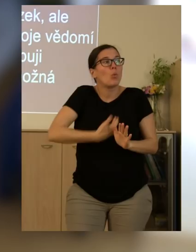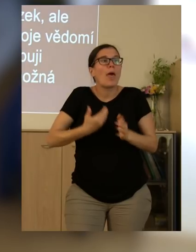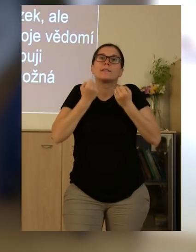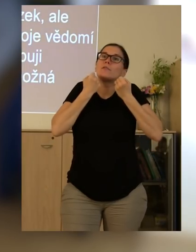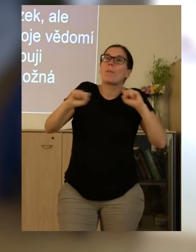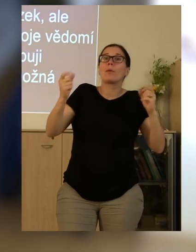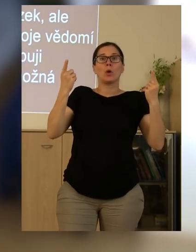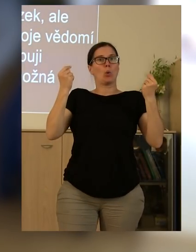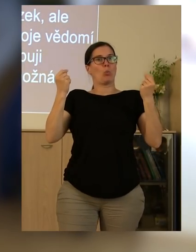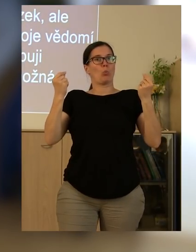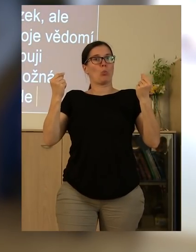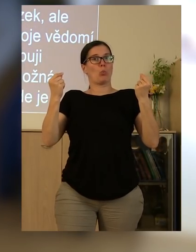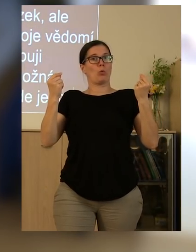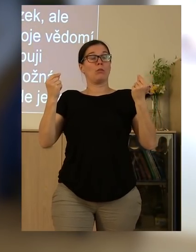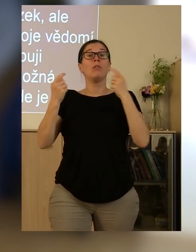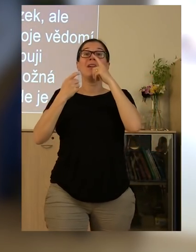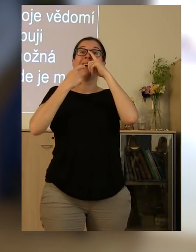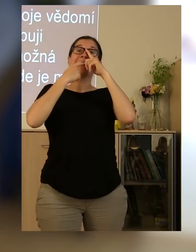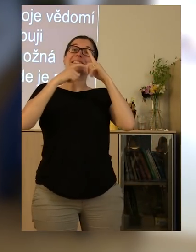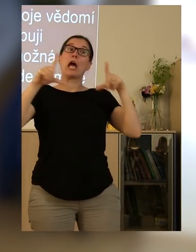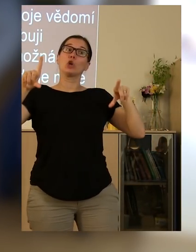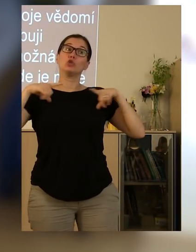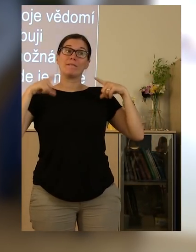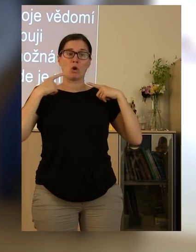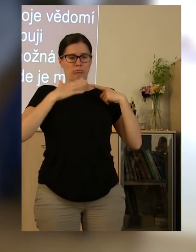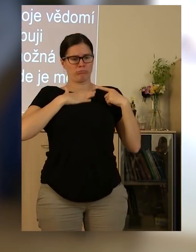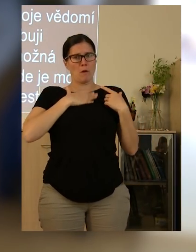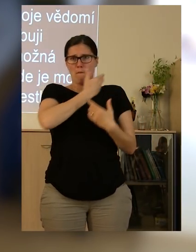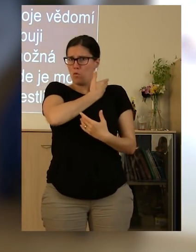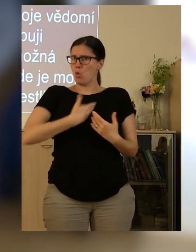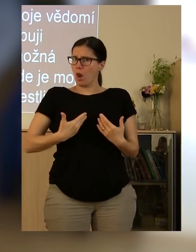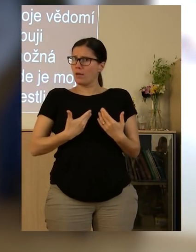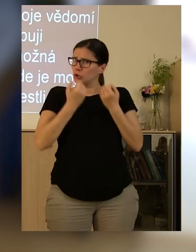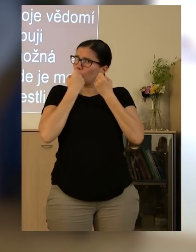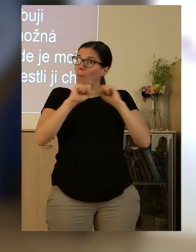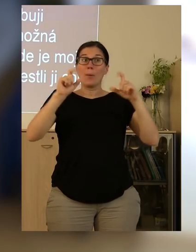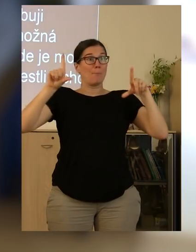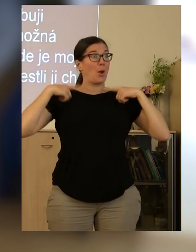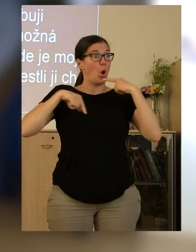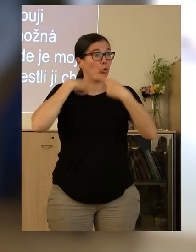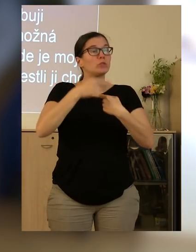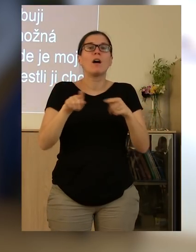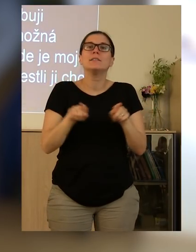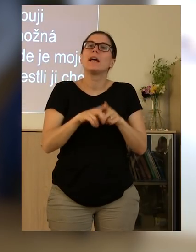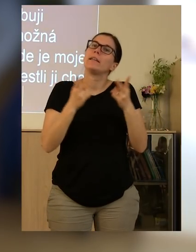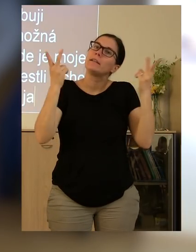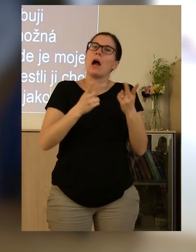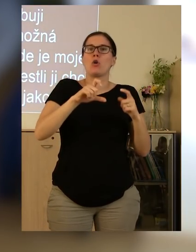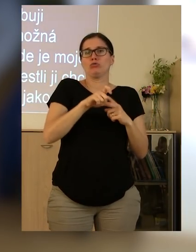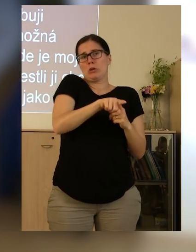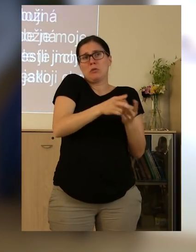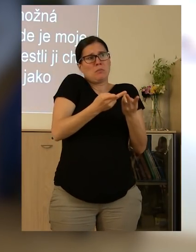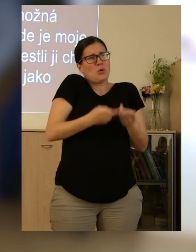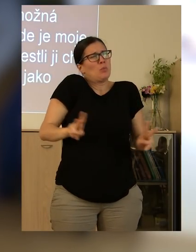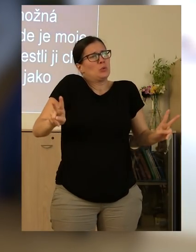vůle. A jestliže chci využít svobodnou vůli opravdu pro realizaci, pak to můžu udělat jako ten Geronimo. A